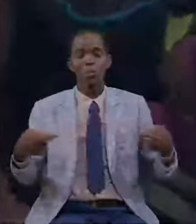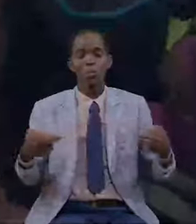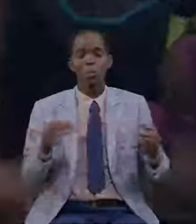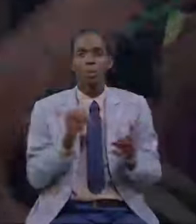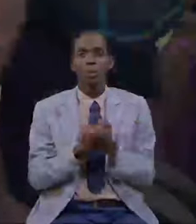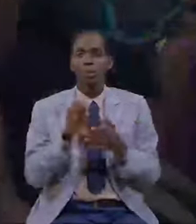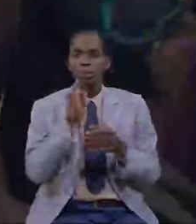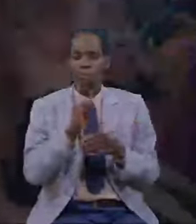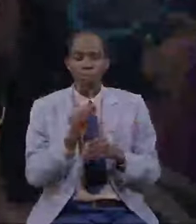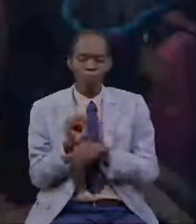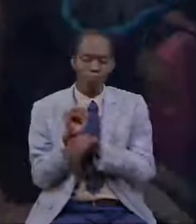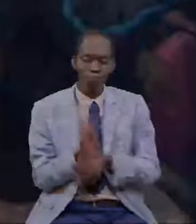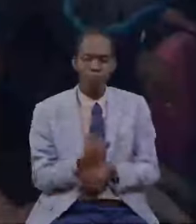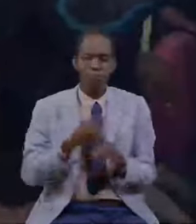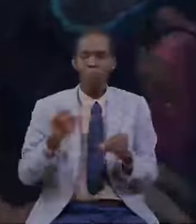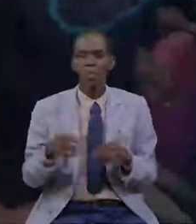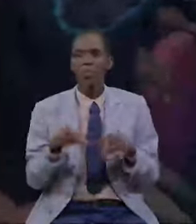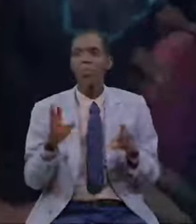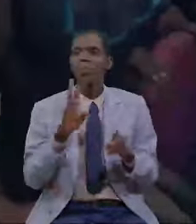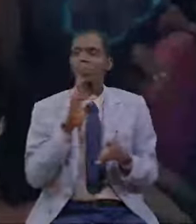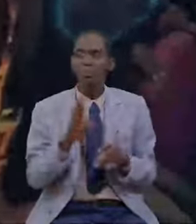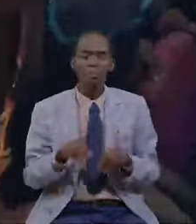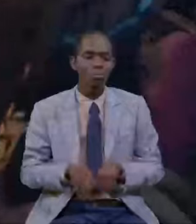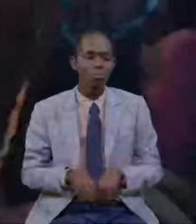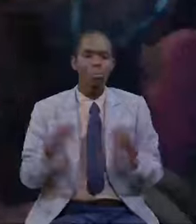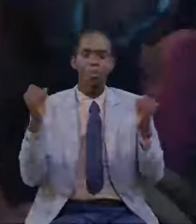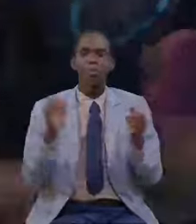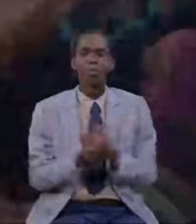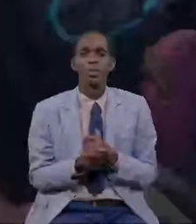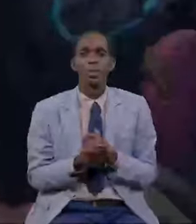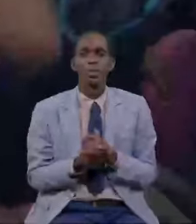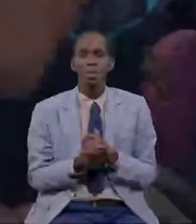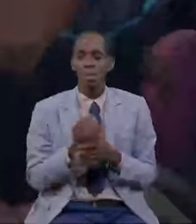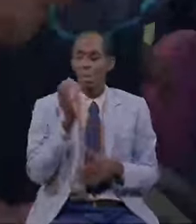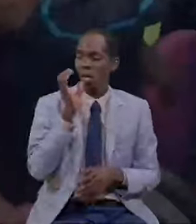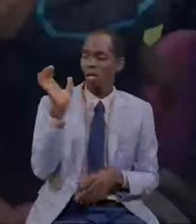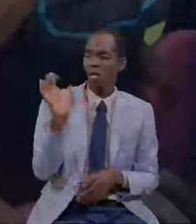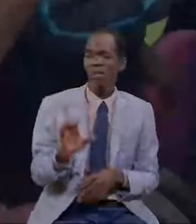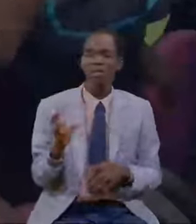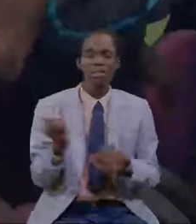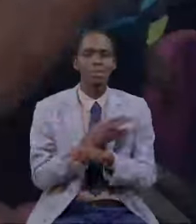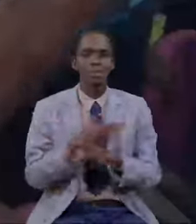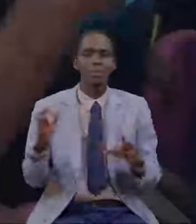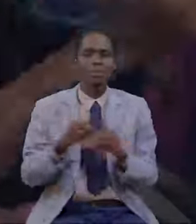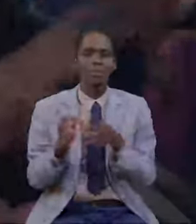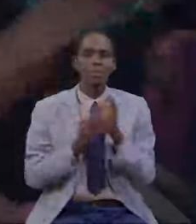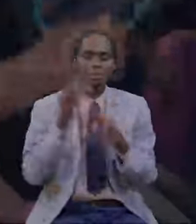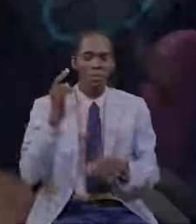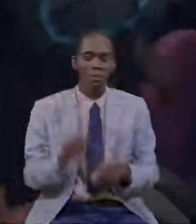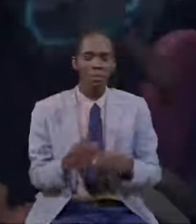La corde qui vous lie d'une manière donnée est brisée. Les malédictions ôtées.